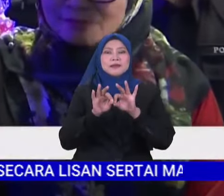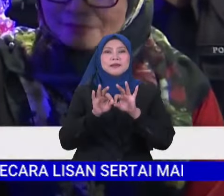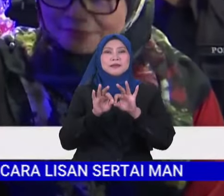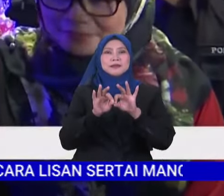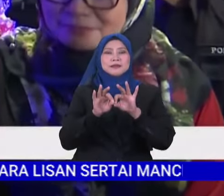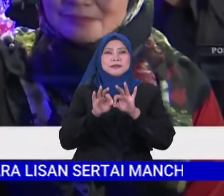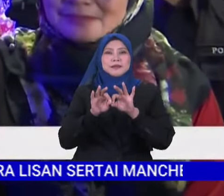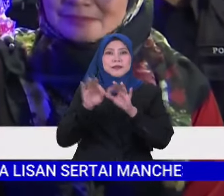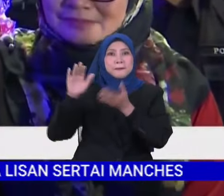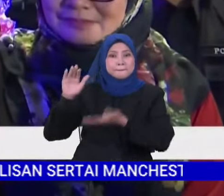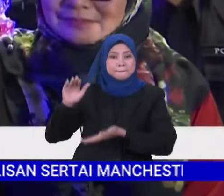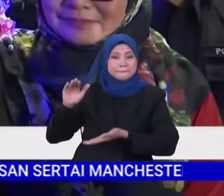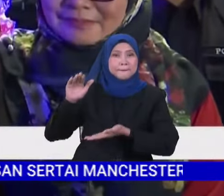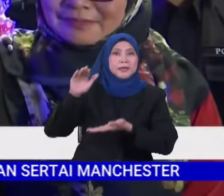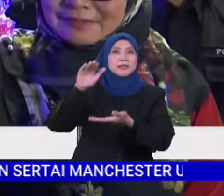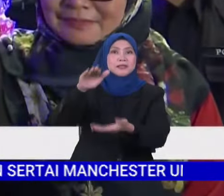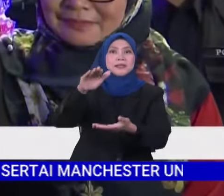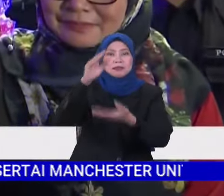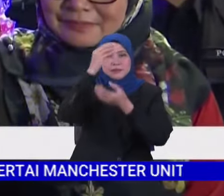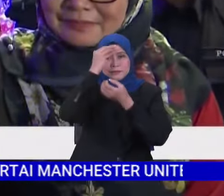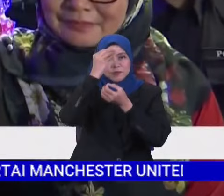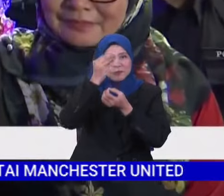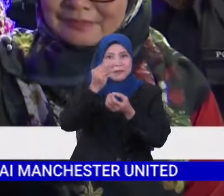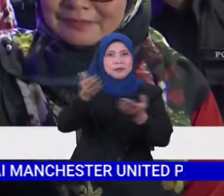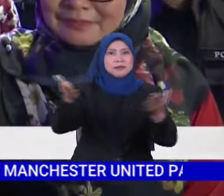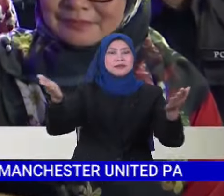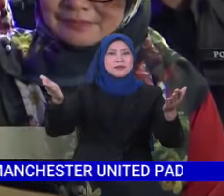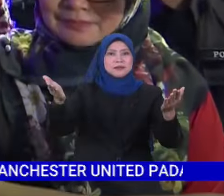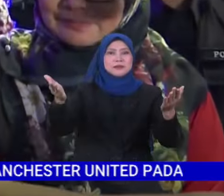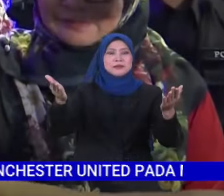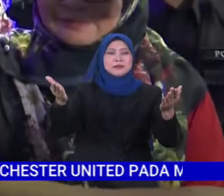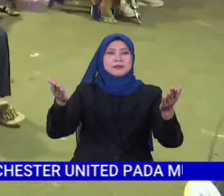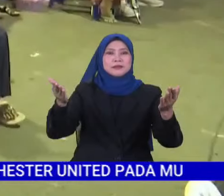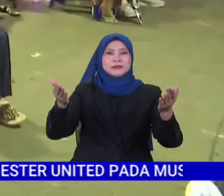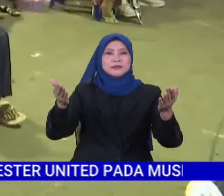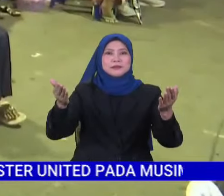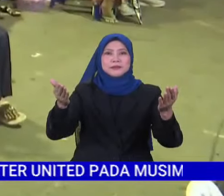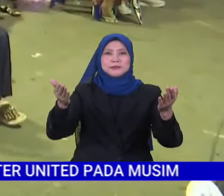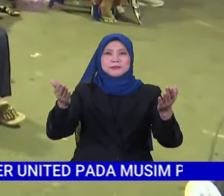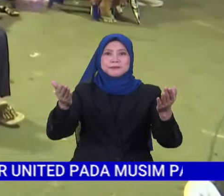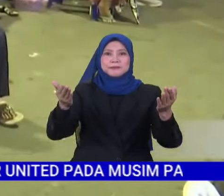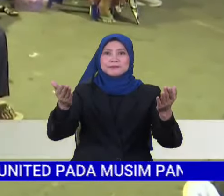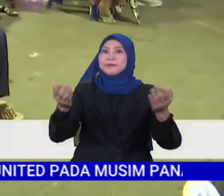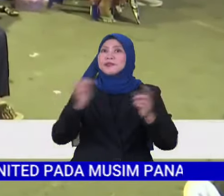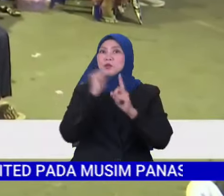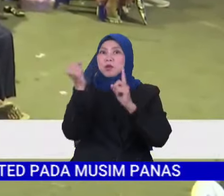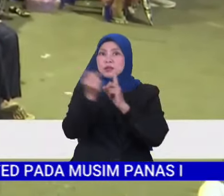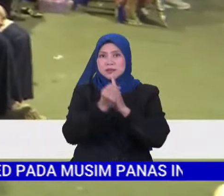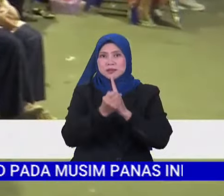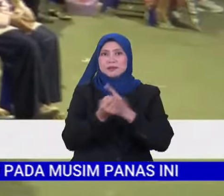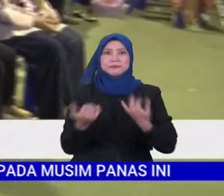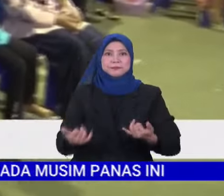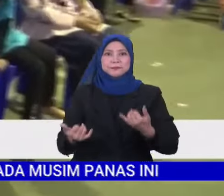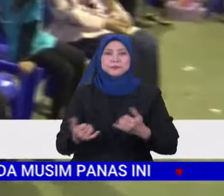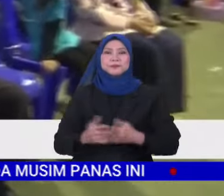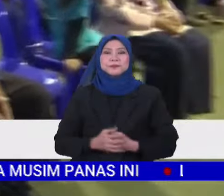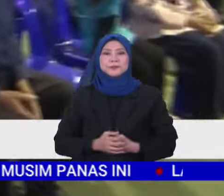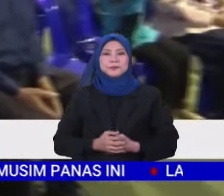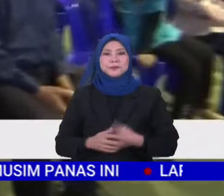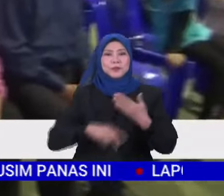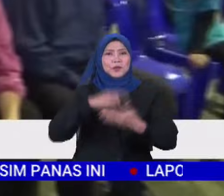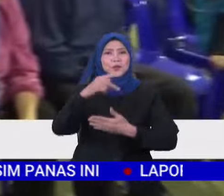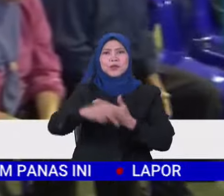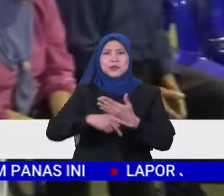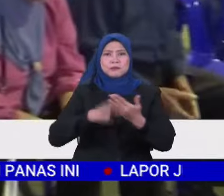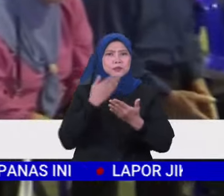menyalurkan message ataupun informasi berkenaan hal-hal perkembangan semasa isu-isu semasa dan program